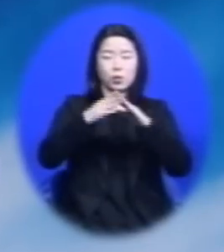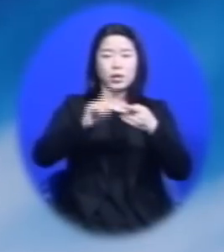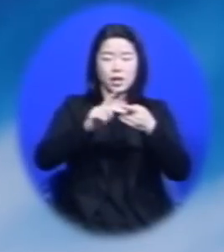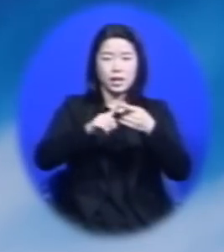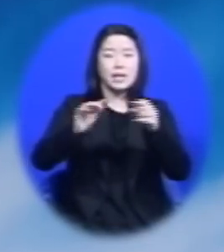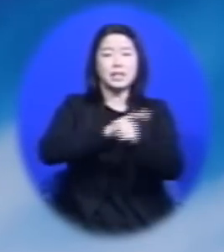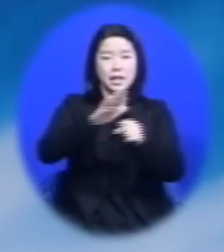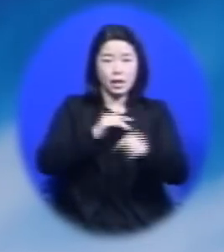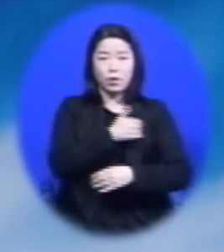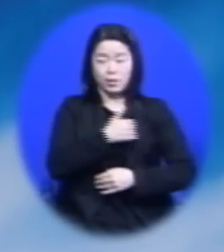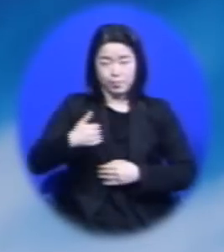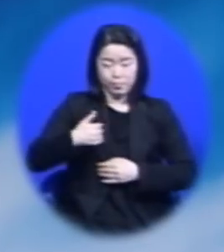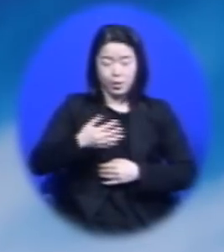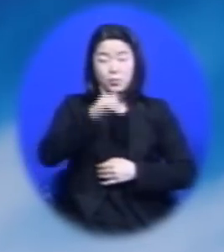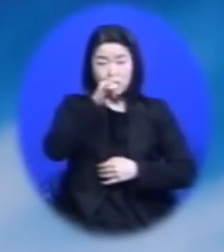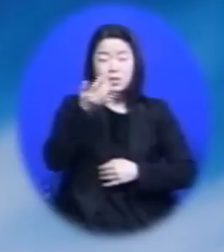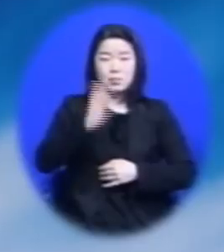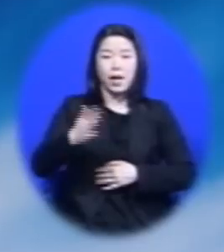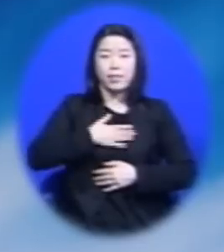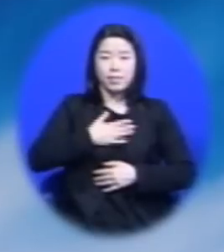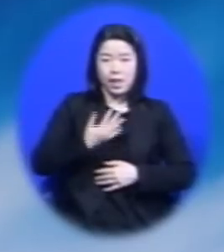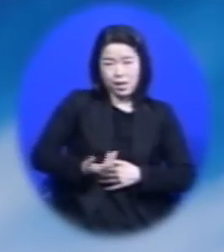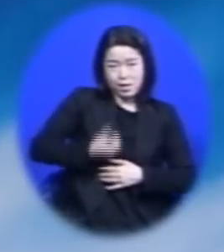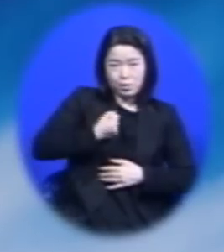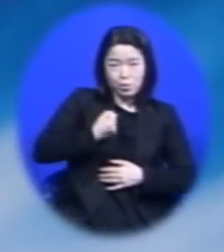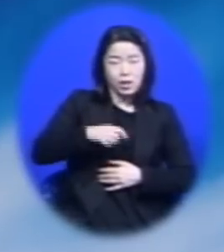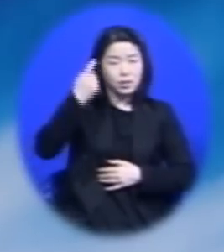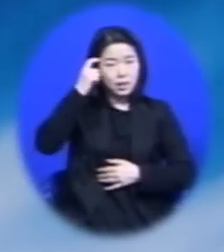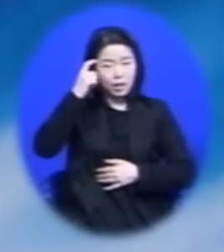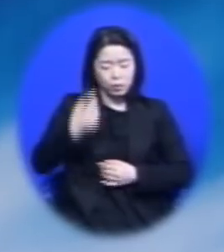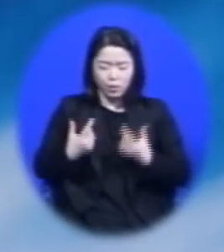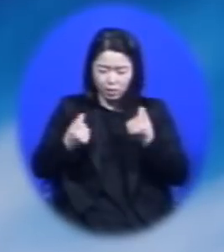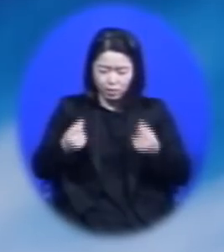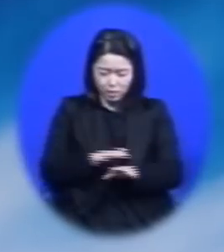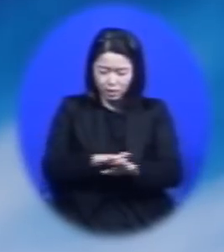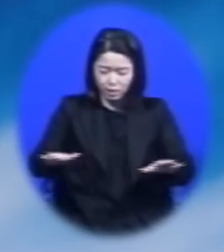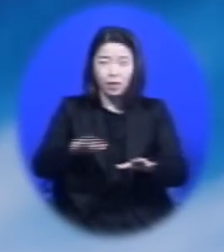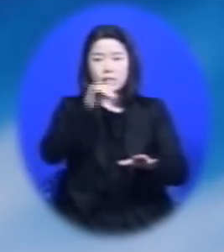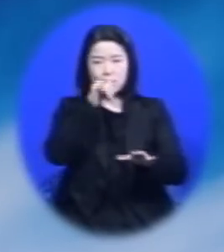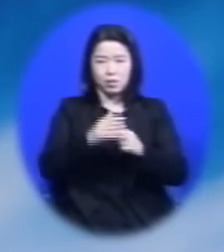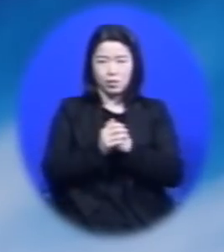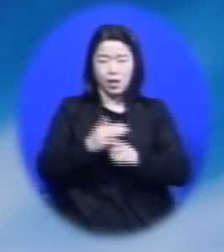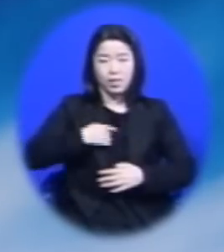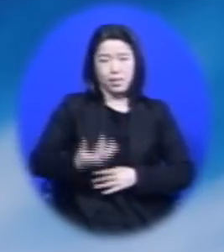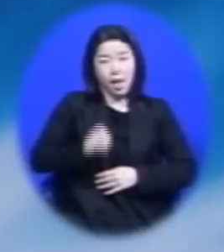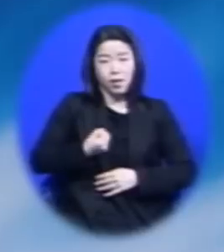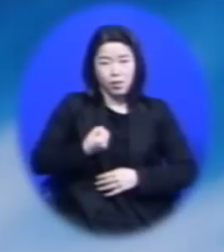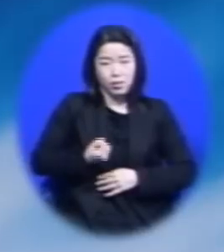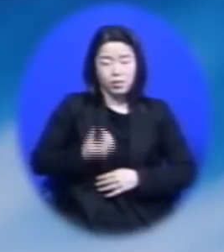자부심도 있을 수 있지만 내 소유라는 의식도 여전히 깔려 있습니다 내 것이라는